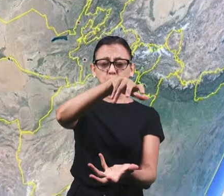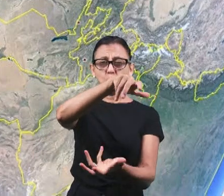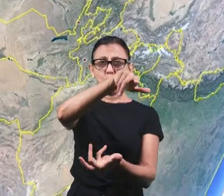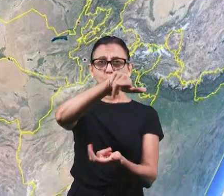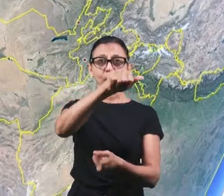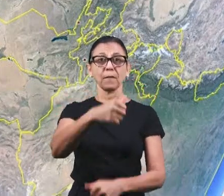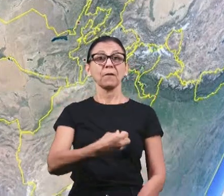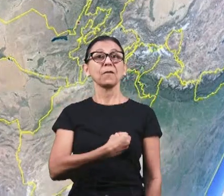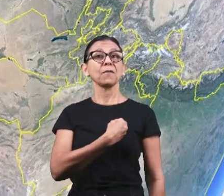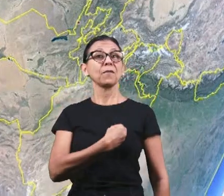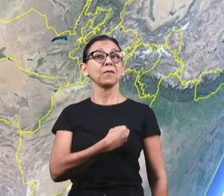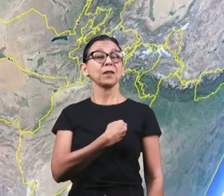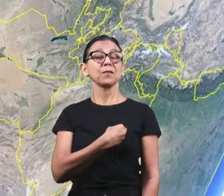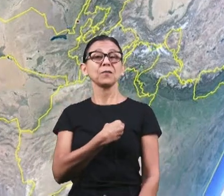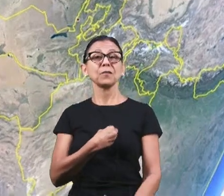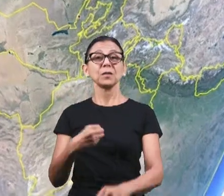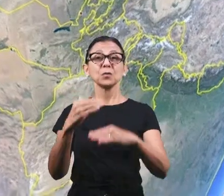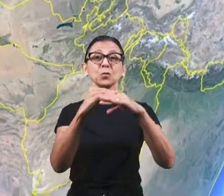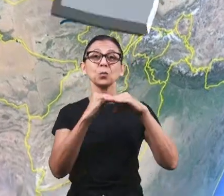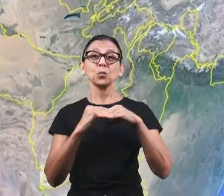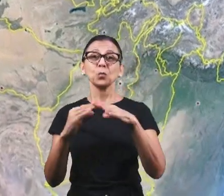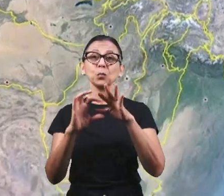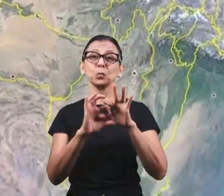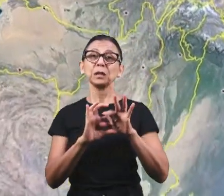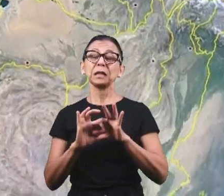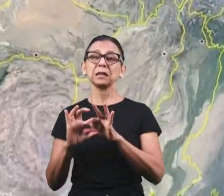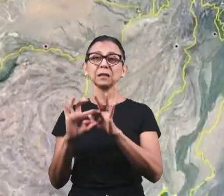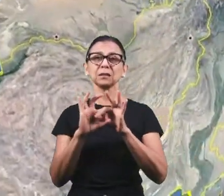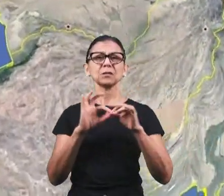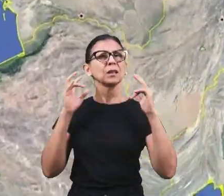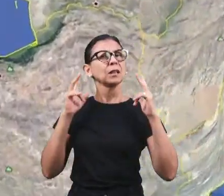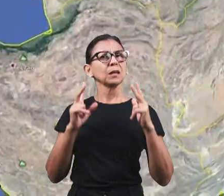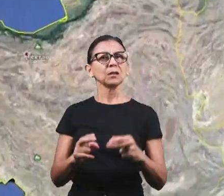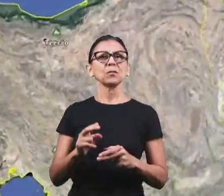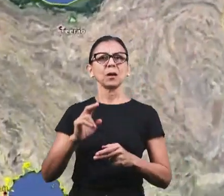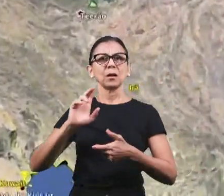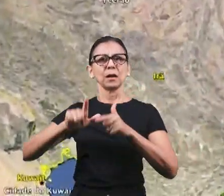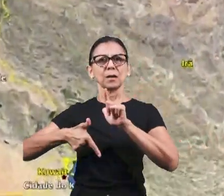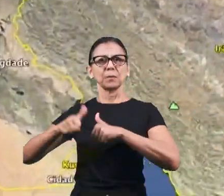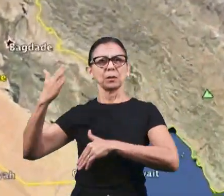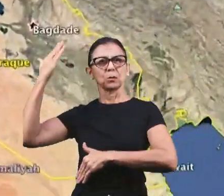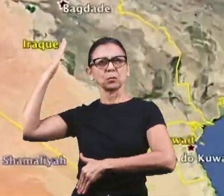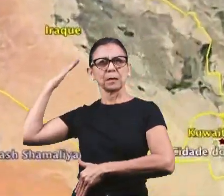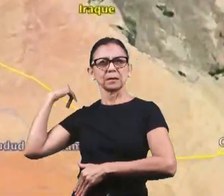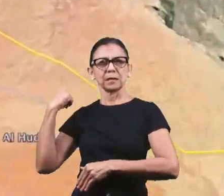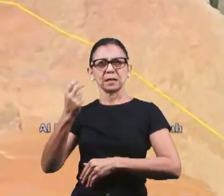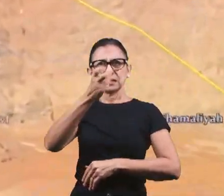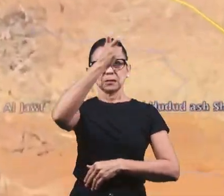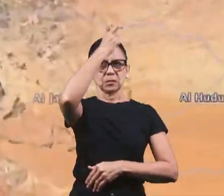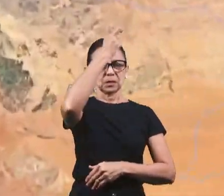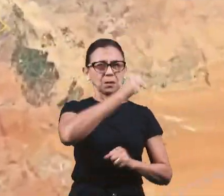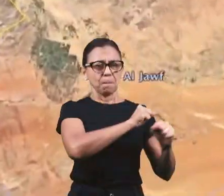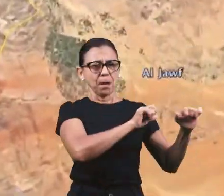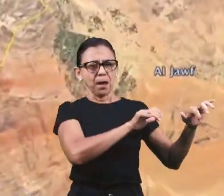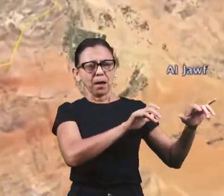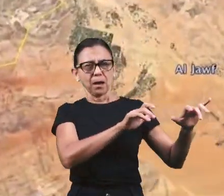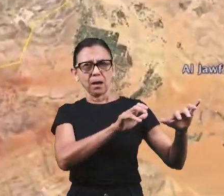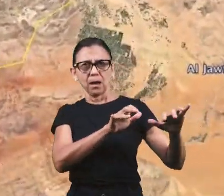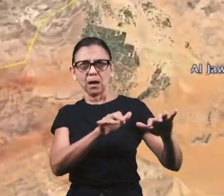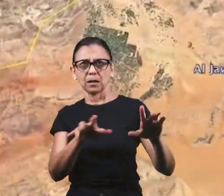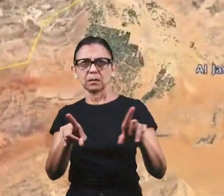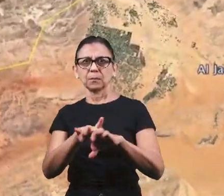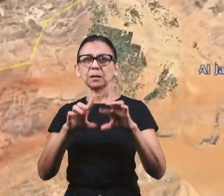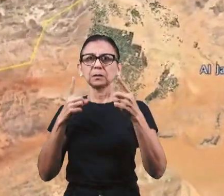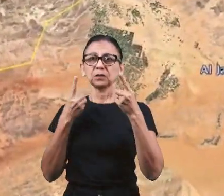un moment d'unité et de communion, comme l'ont vécu les Hébreux à leur sortie d'Égypte, les disciples avec le Seigneur